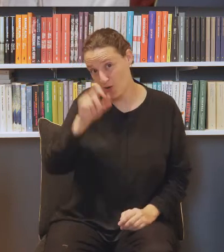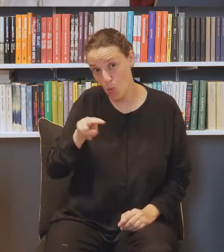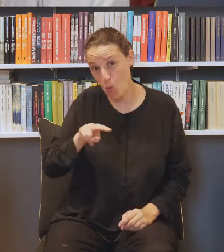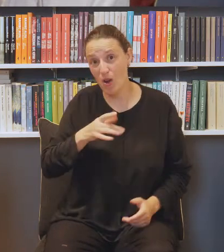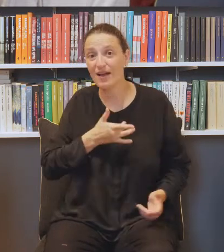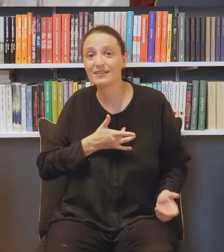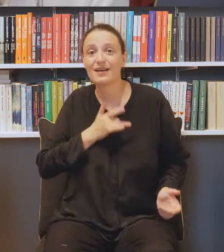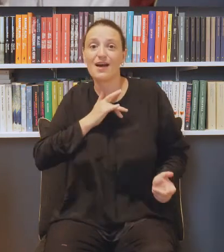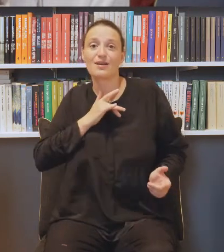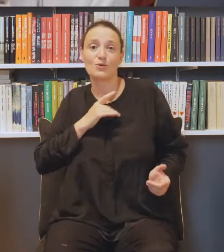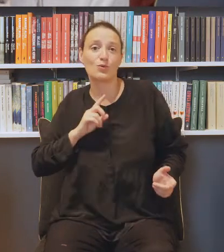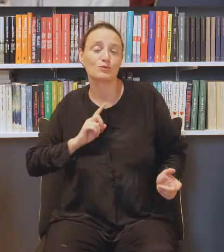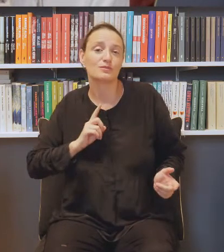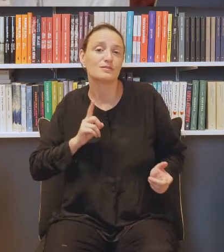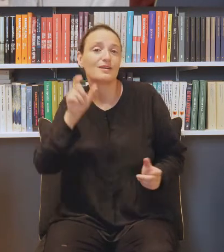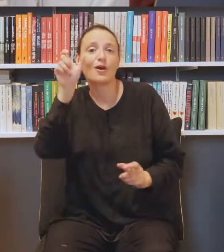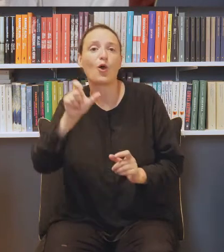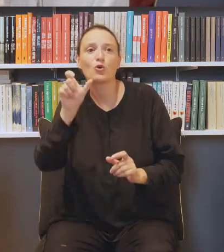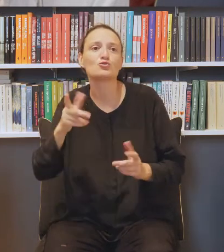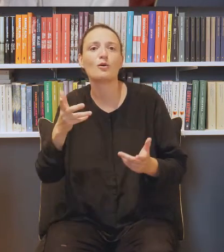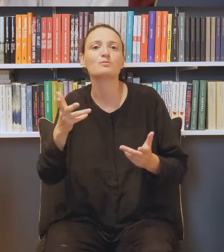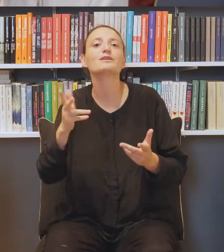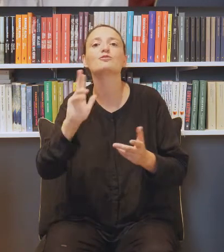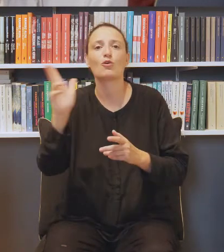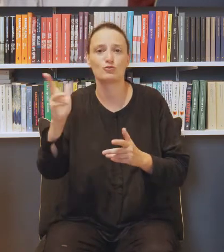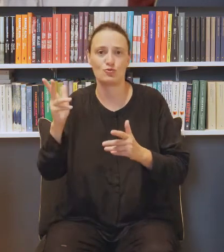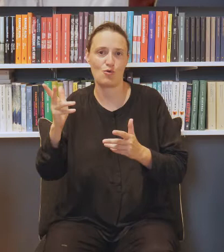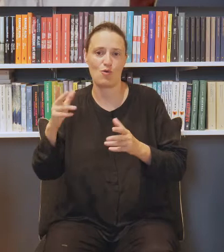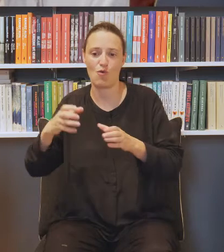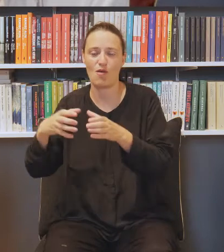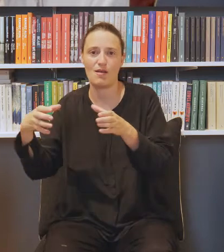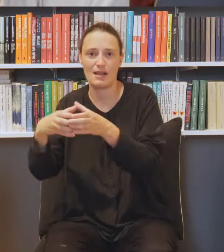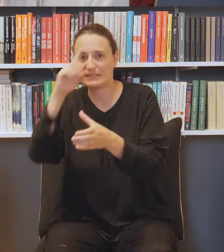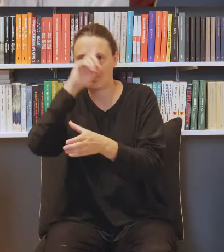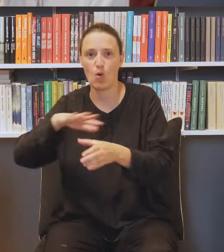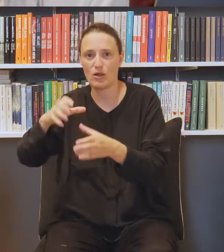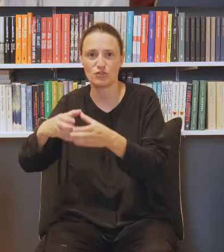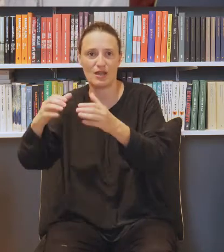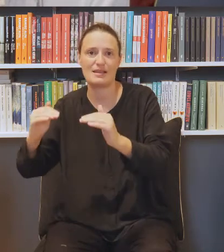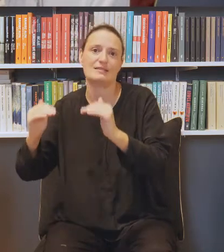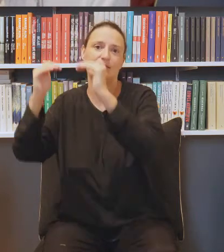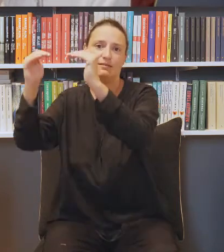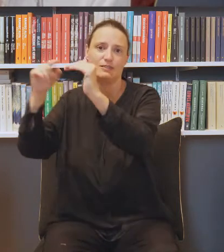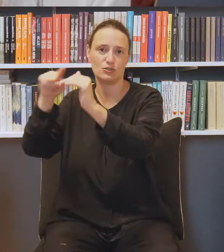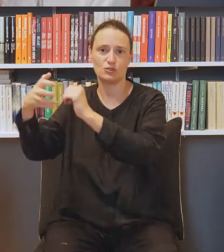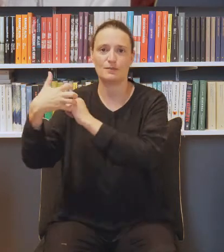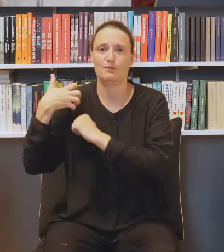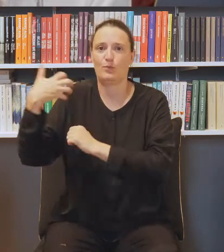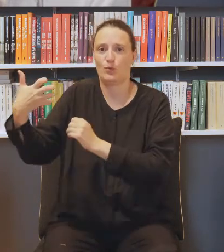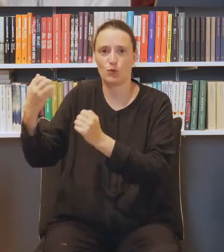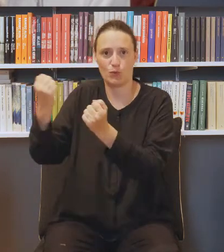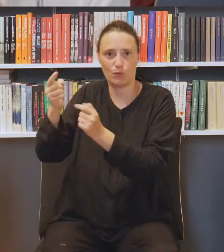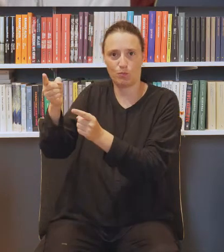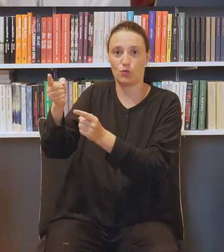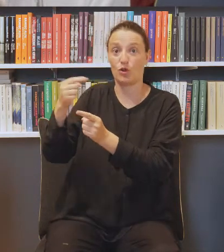osobach, które właśnie są z jakiejś wyższej klasy społecznej wobec niej. I czy to jest właśnie, czy